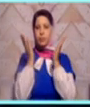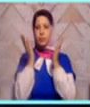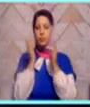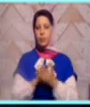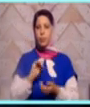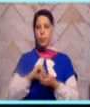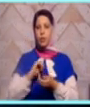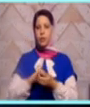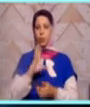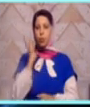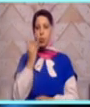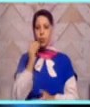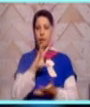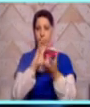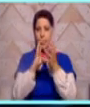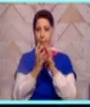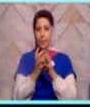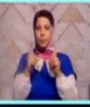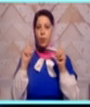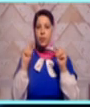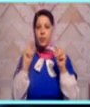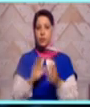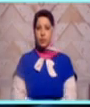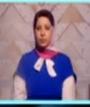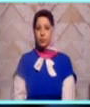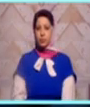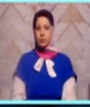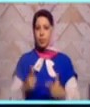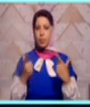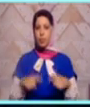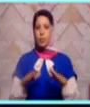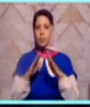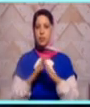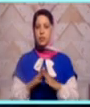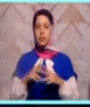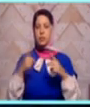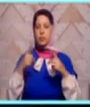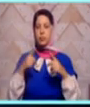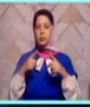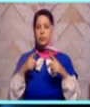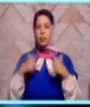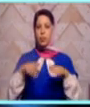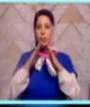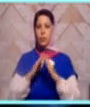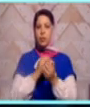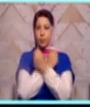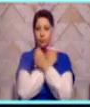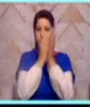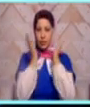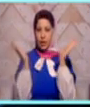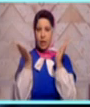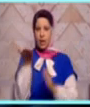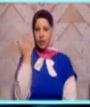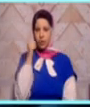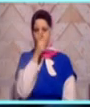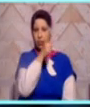مستوى العالم بما يليق طبعا ب يعني مصر الدولة المصرية وتاريخ الحضارة